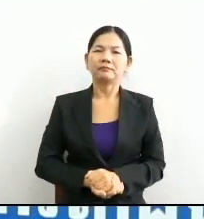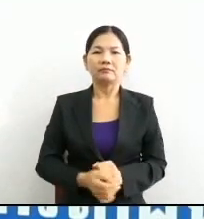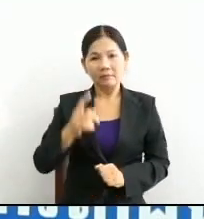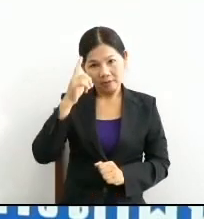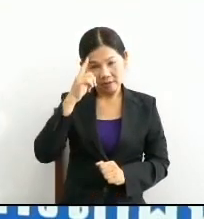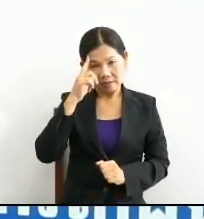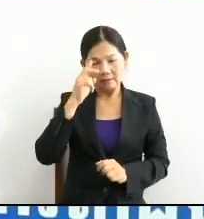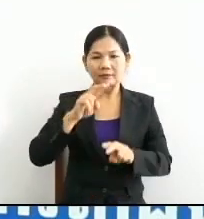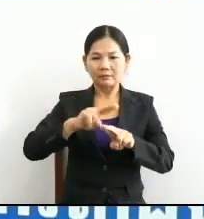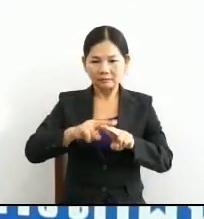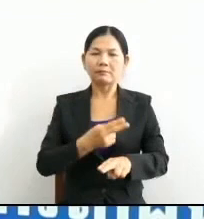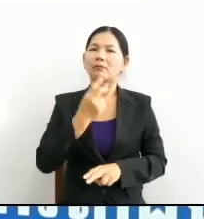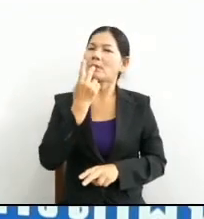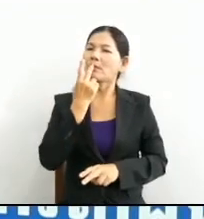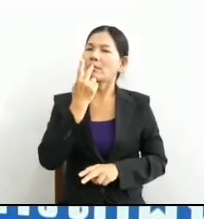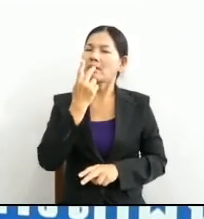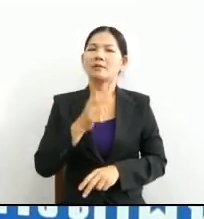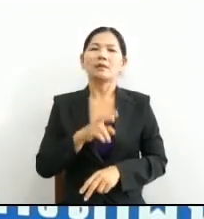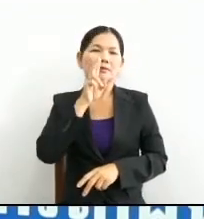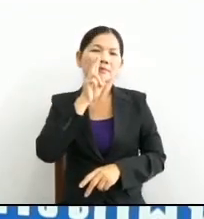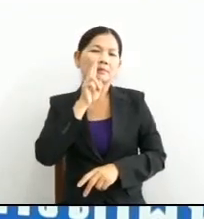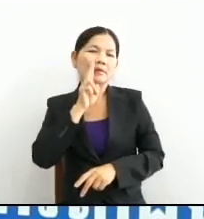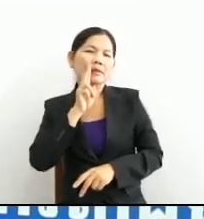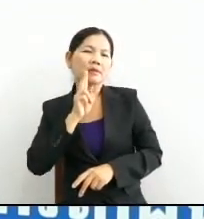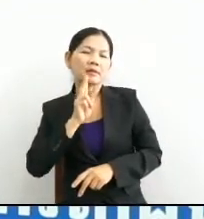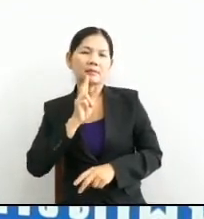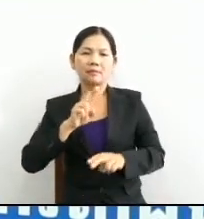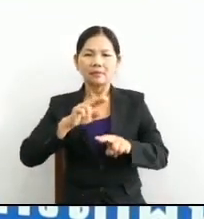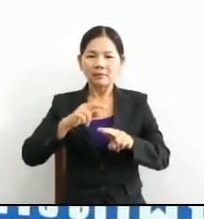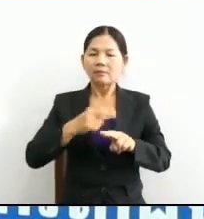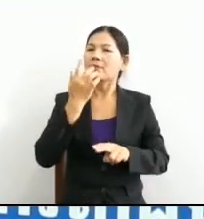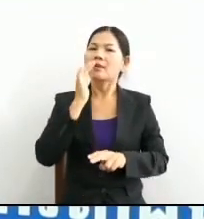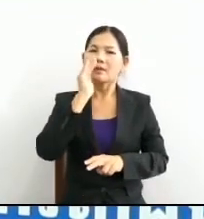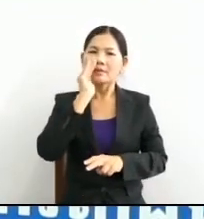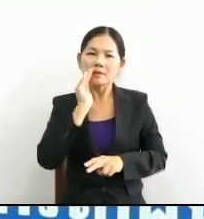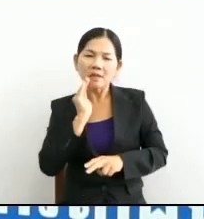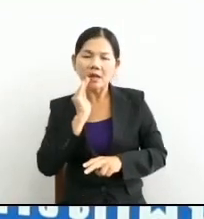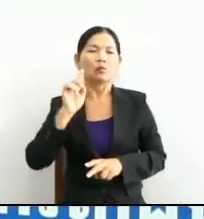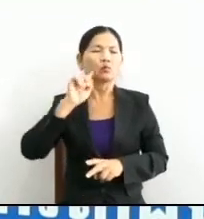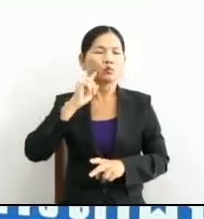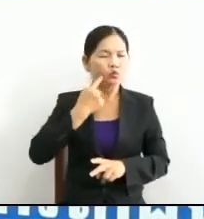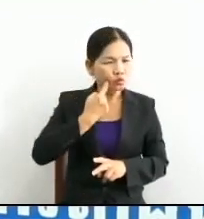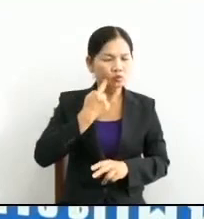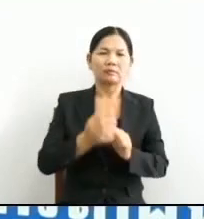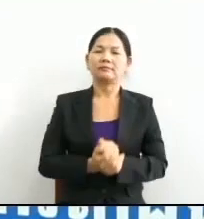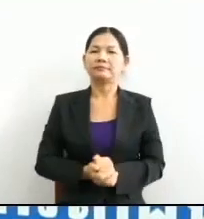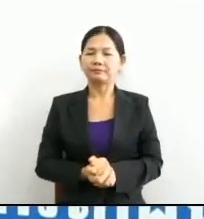đâm trái ám sáp chù chà lỡ con ám chùm mùi nè cừu nè